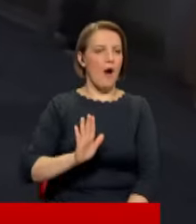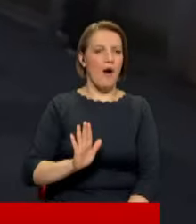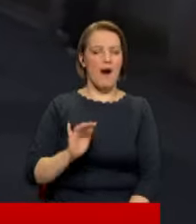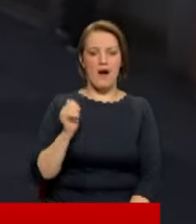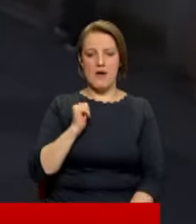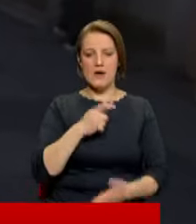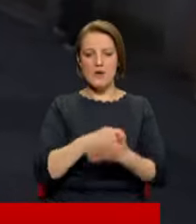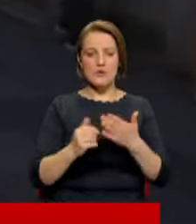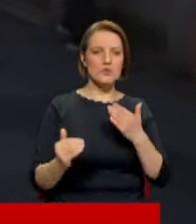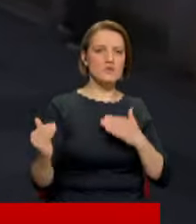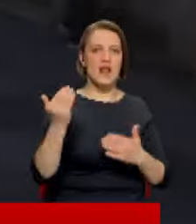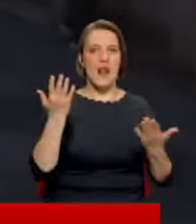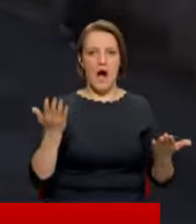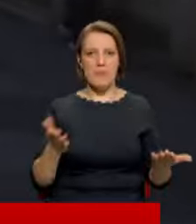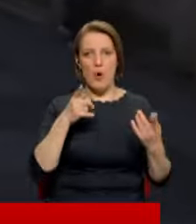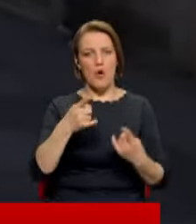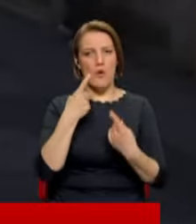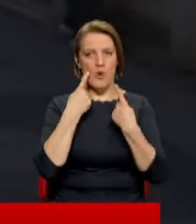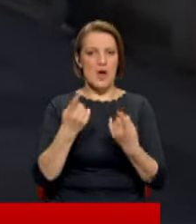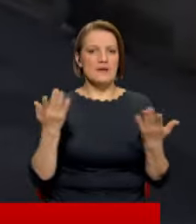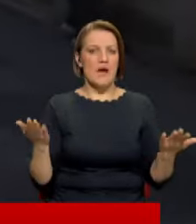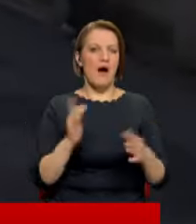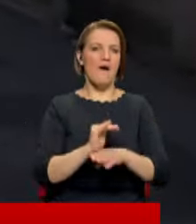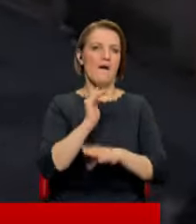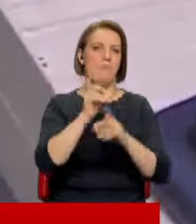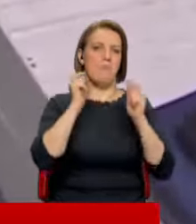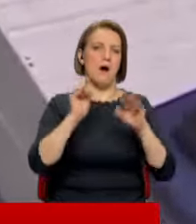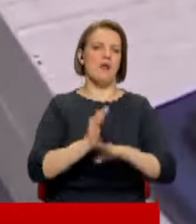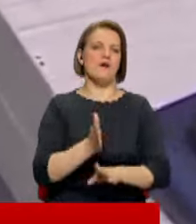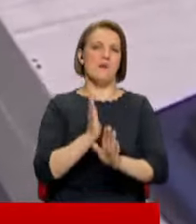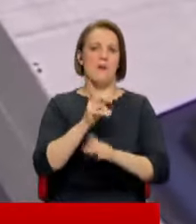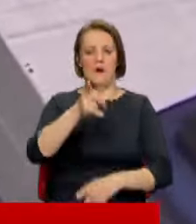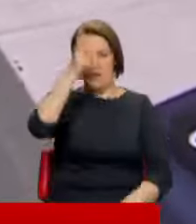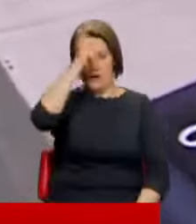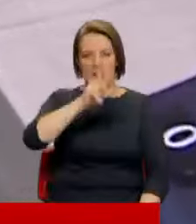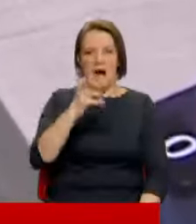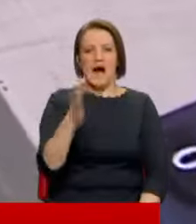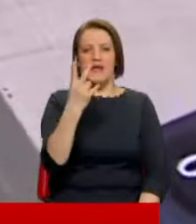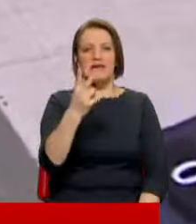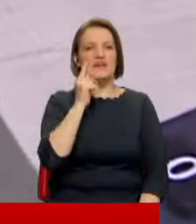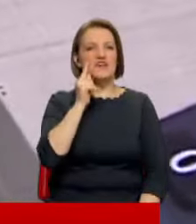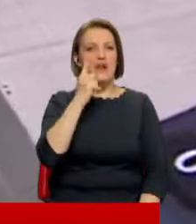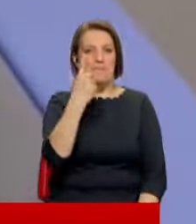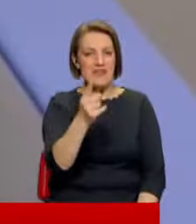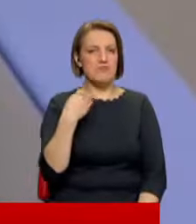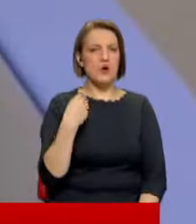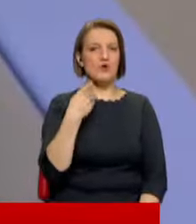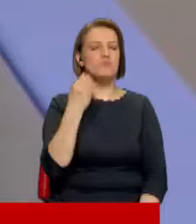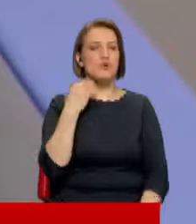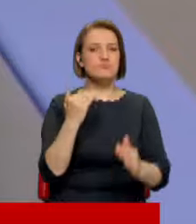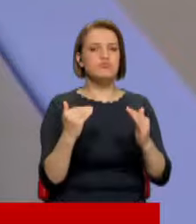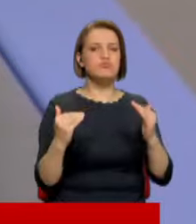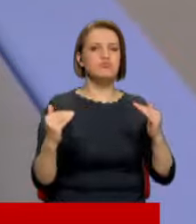askeri ücret yükseldi ama ona göre de zaten Hayat pahalılığı Devam Ediyor Türkiye'de Her iki kişiden biri de borçlu borçluluk düzeyi